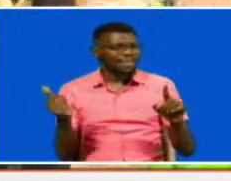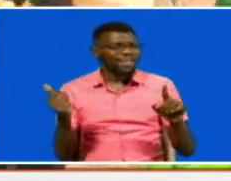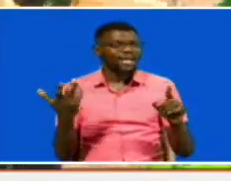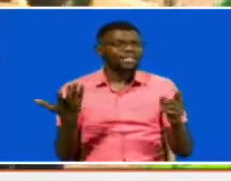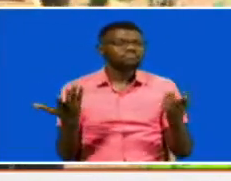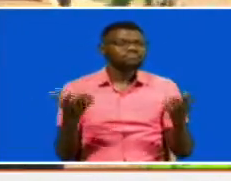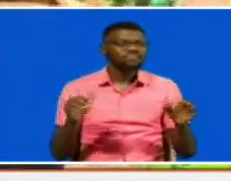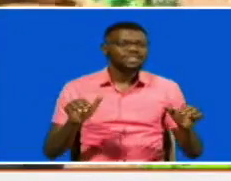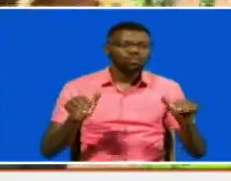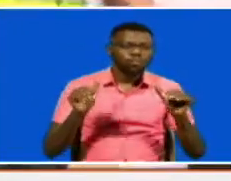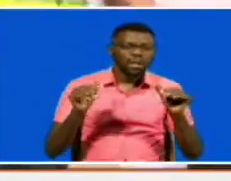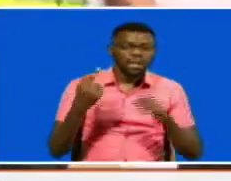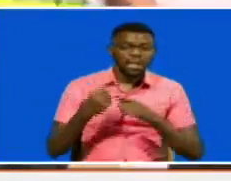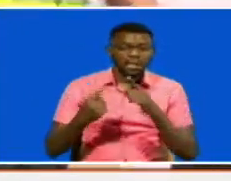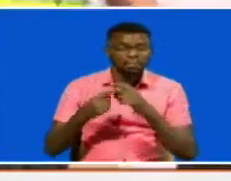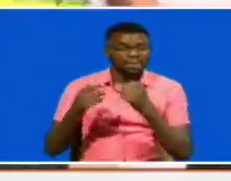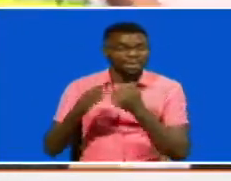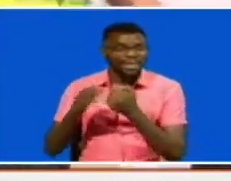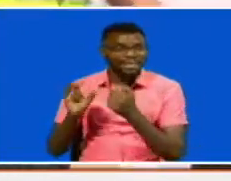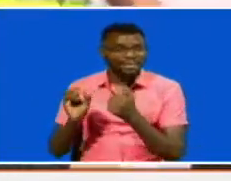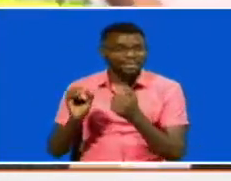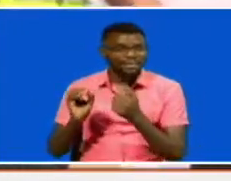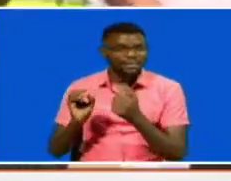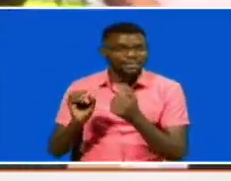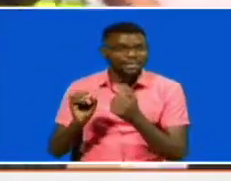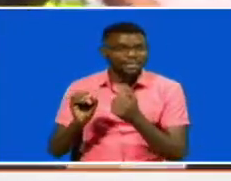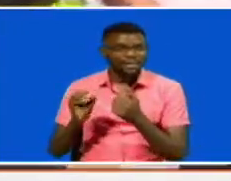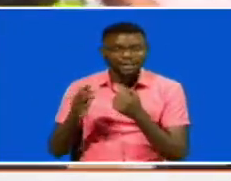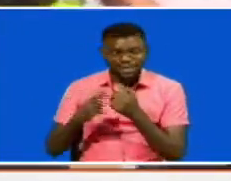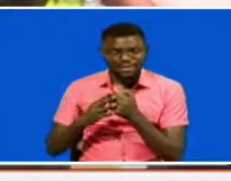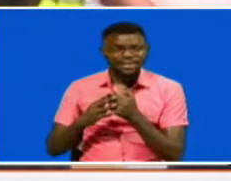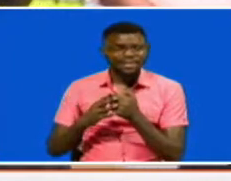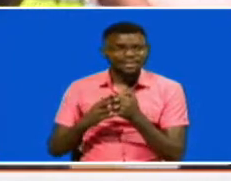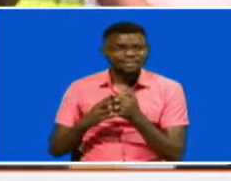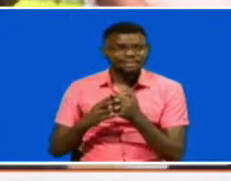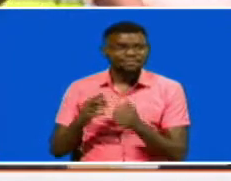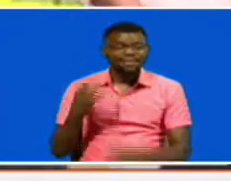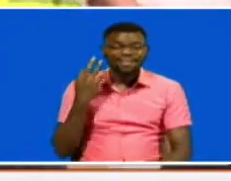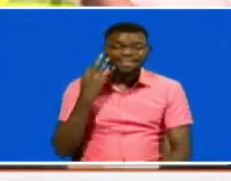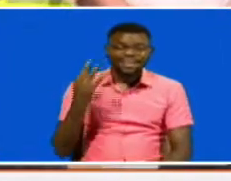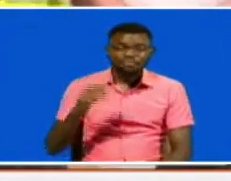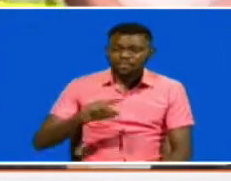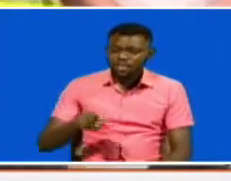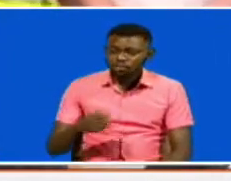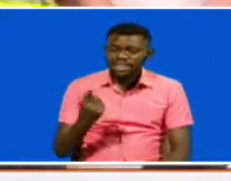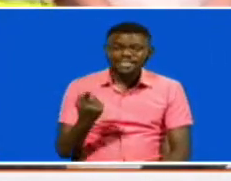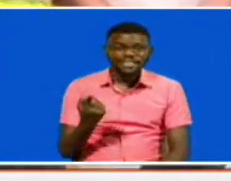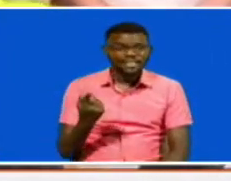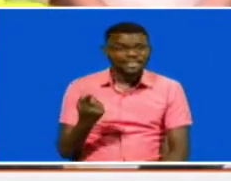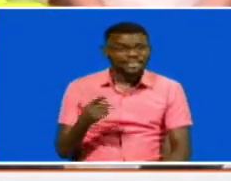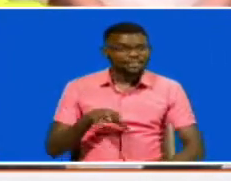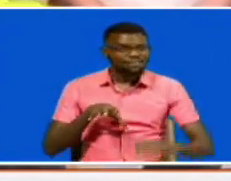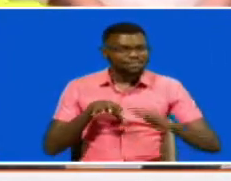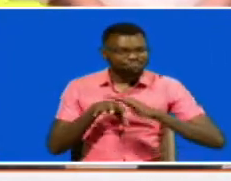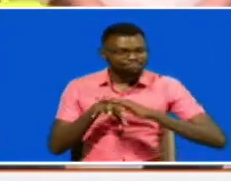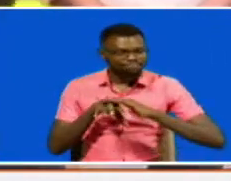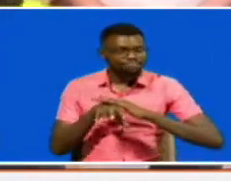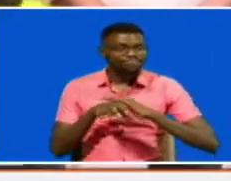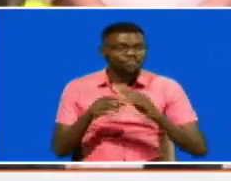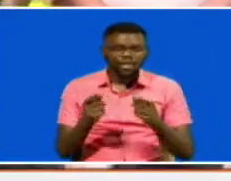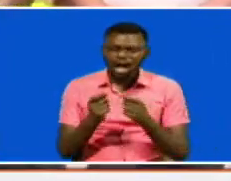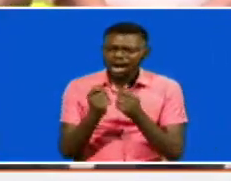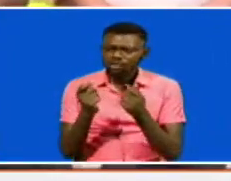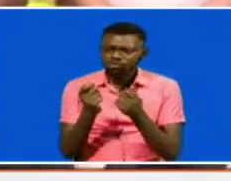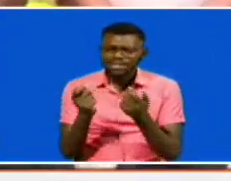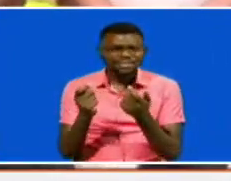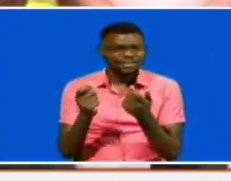ambayo huchukua miaka 9. We have a capacity of 3,500 metric tons for cashew nuts. And as you've also noticed,